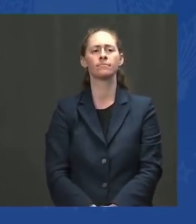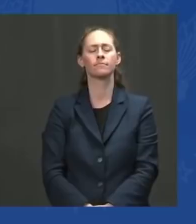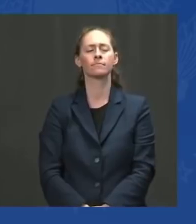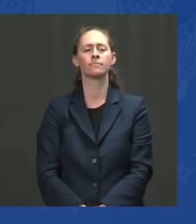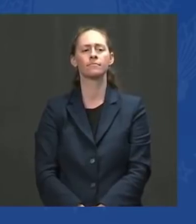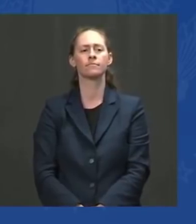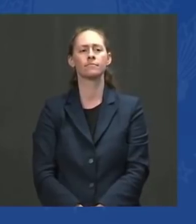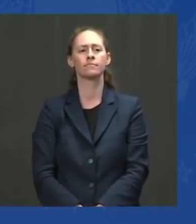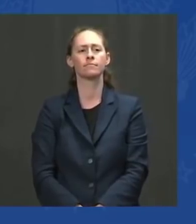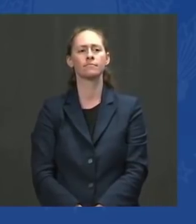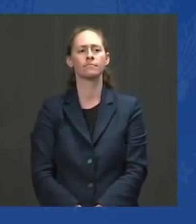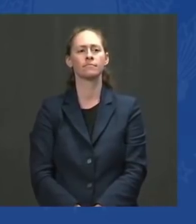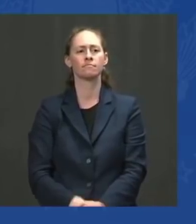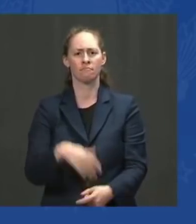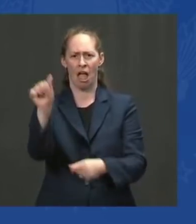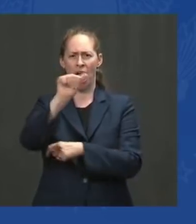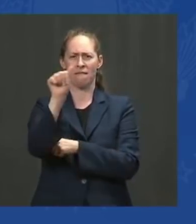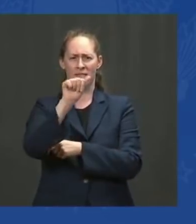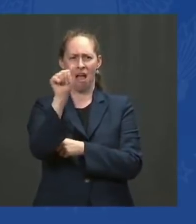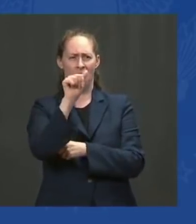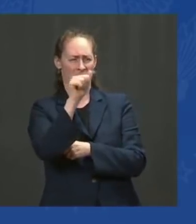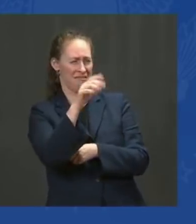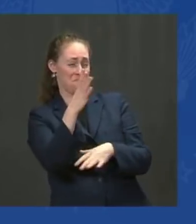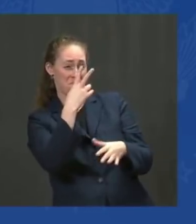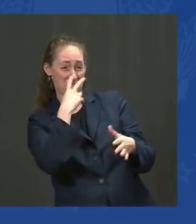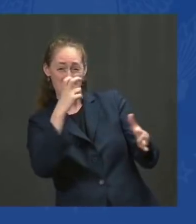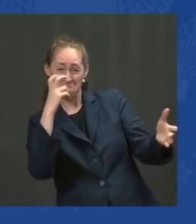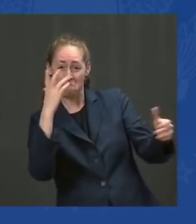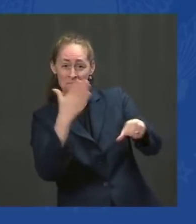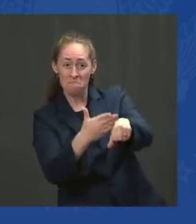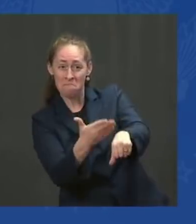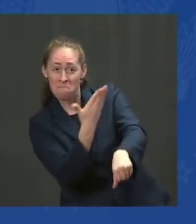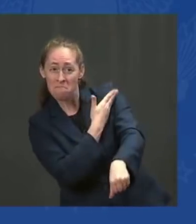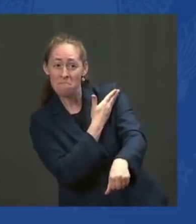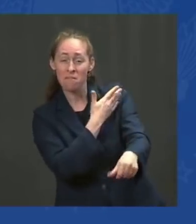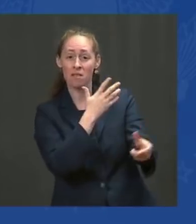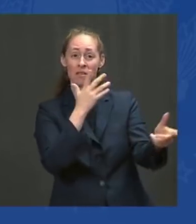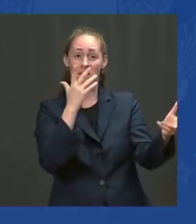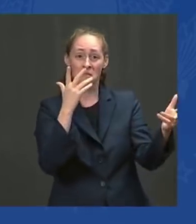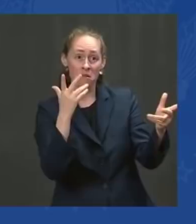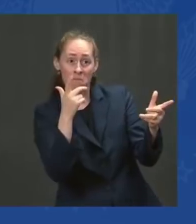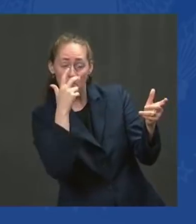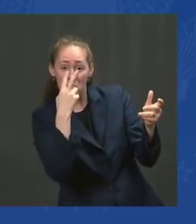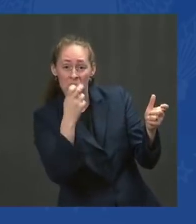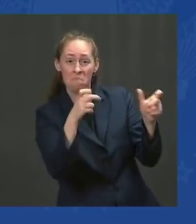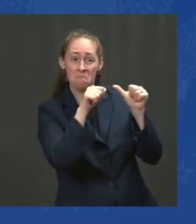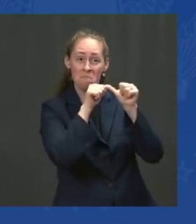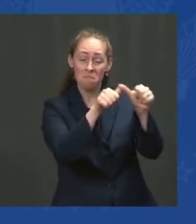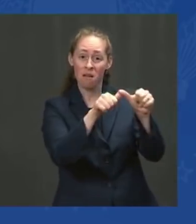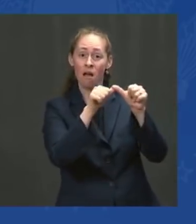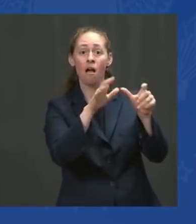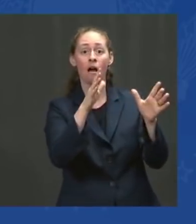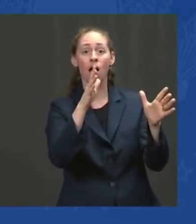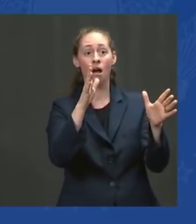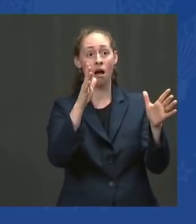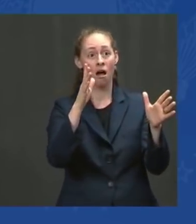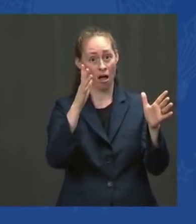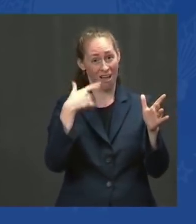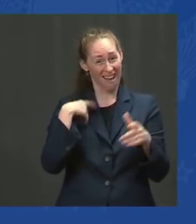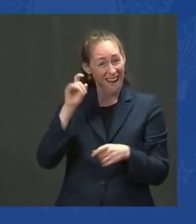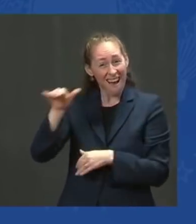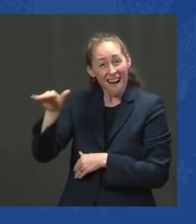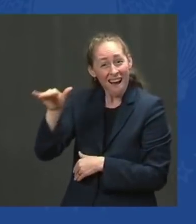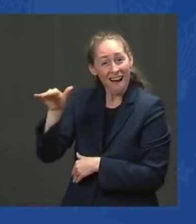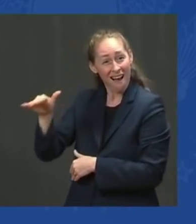个国家，这样一个族群啊，所以啊一听说美军要撤了，那我还打啥呀，就赶紧投降